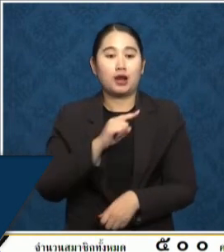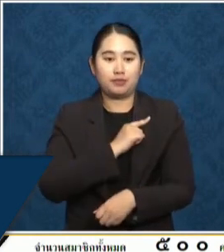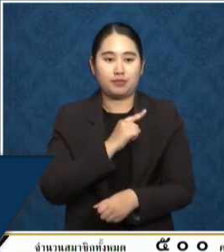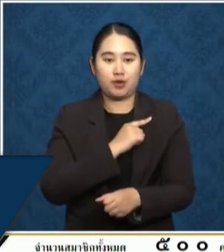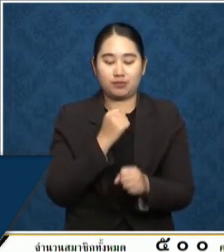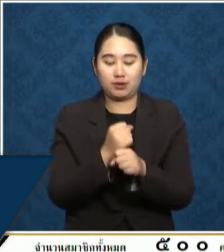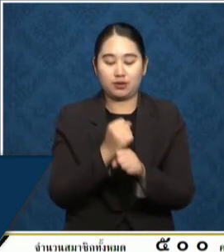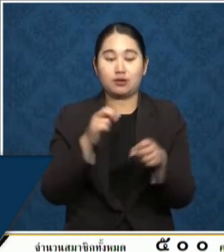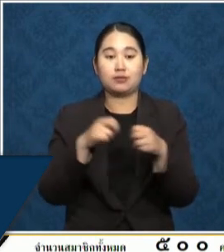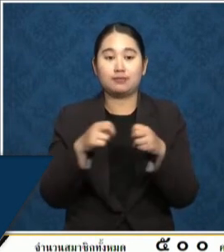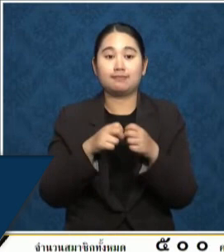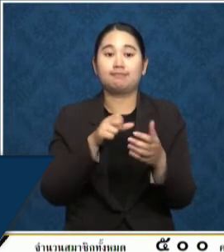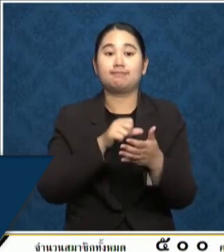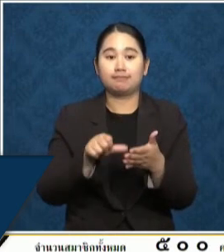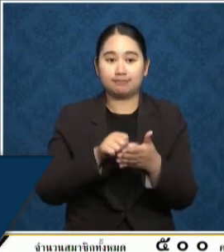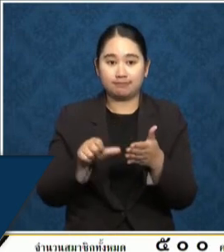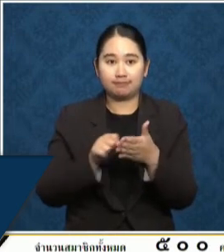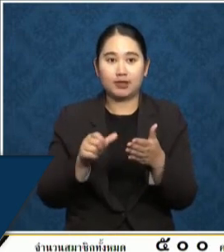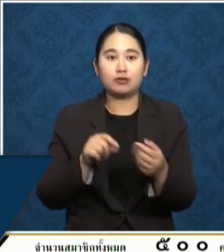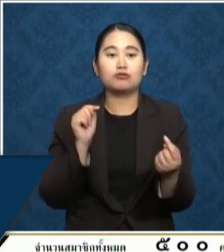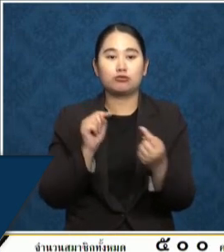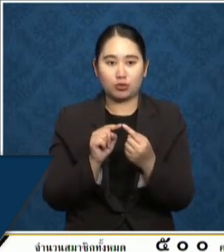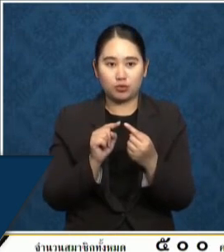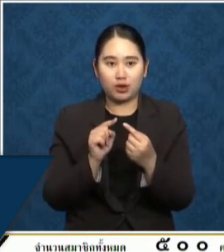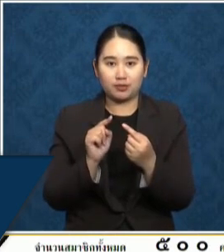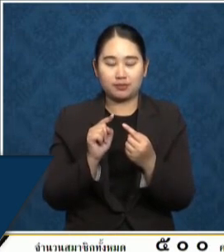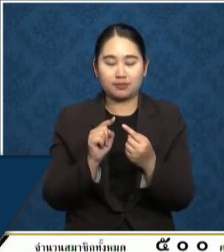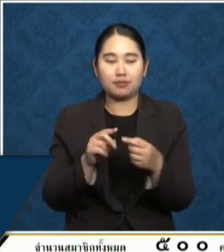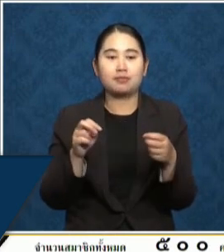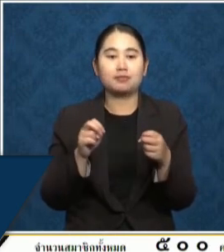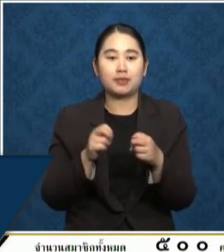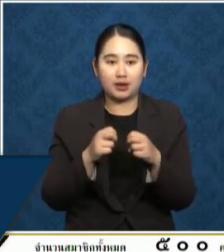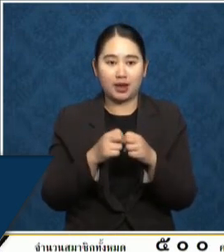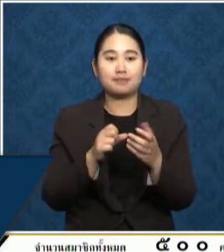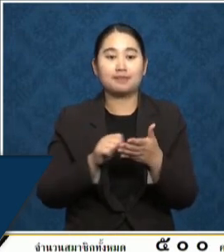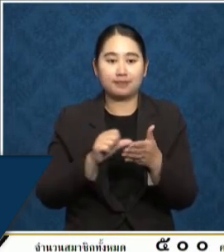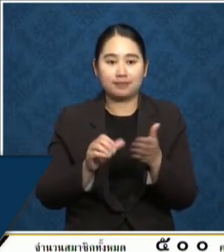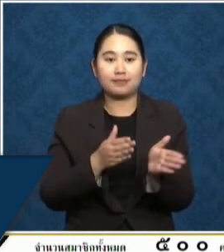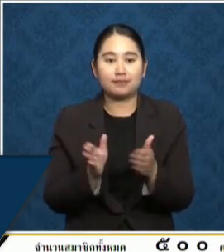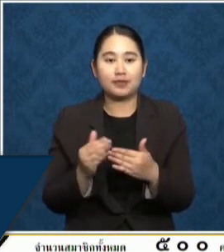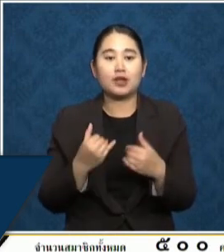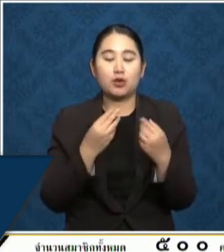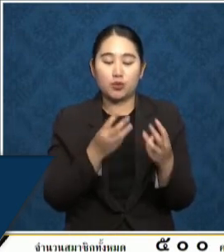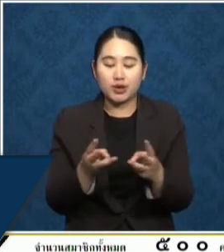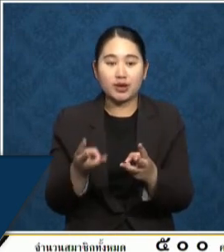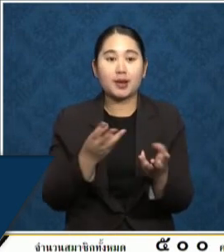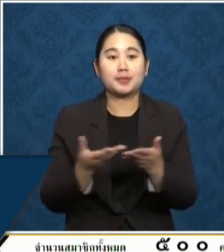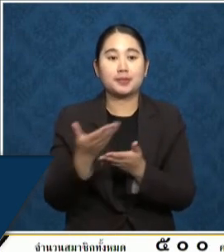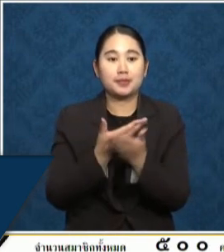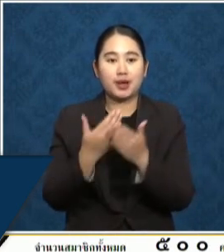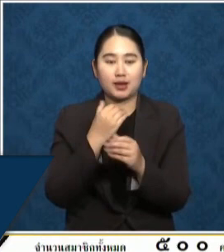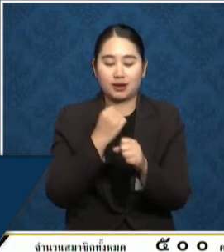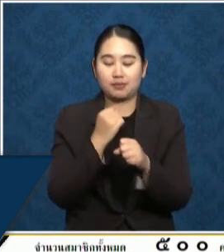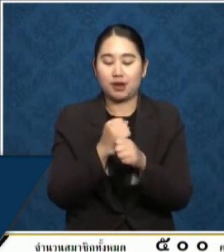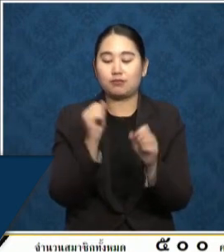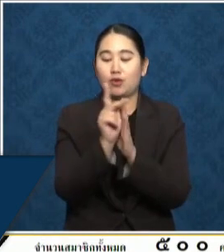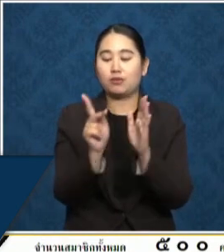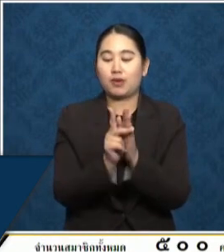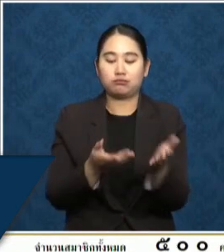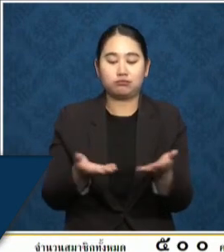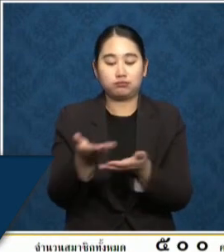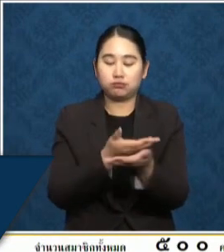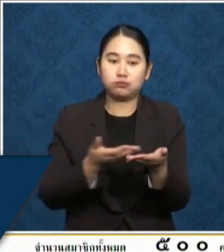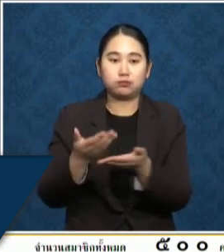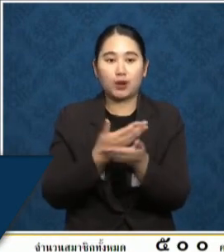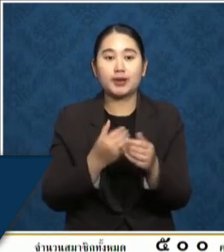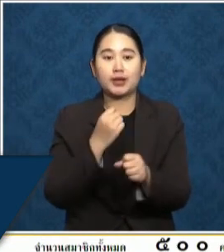ทบาทในการแ้ไขปัญหาเหนือทหารอย่ไรก็ตามครับการพจกรณาการแก้กฎหมายฉบับเดียวนั้